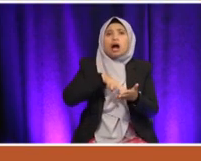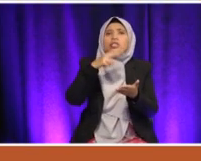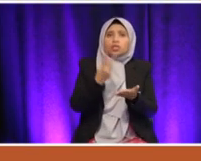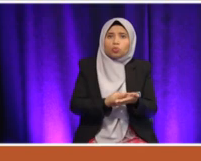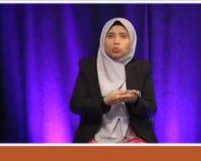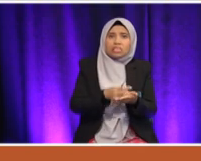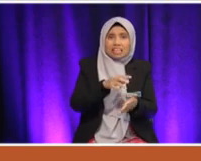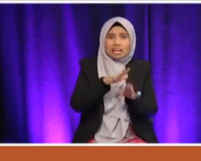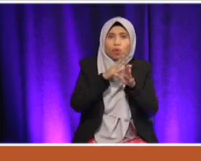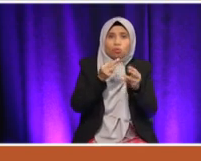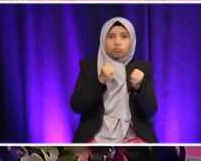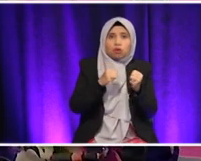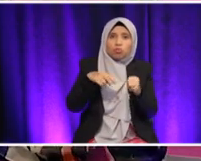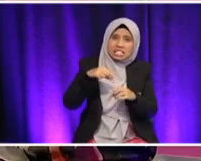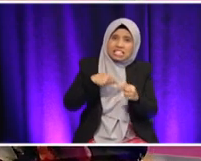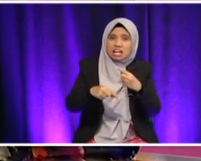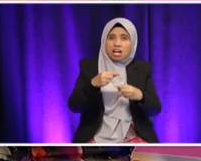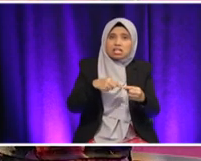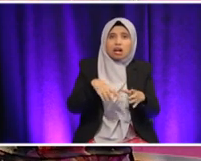bergerak lagi